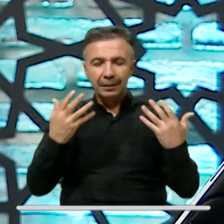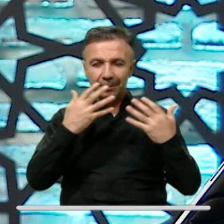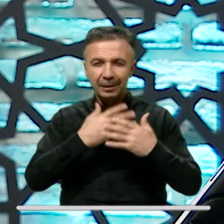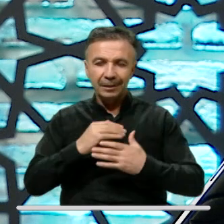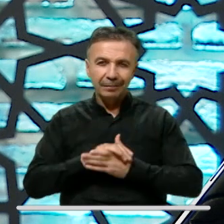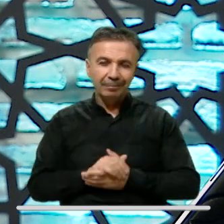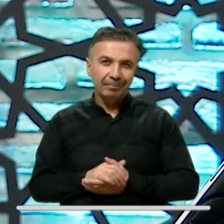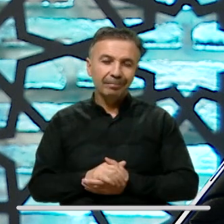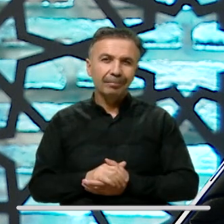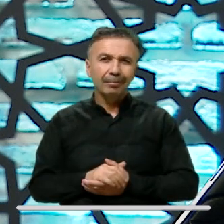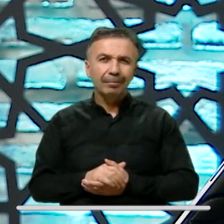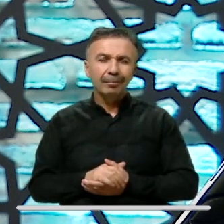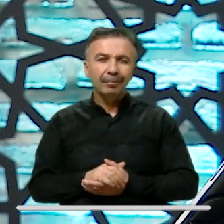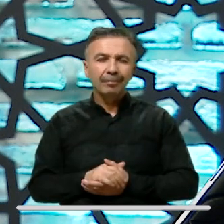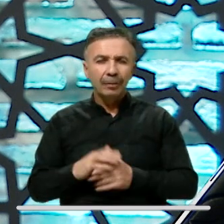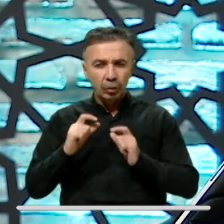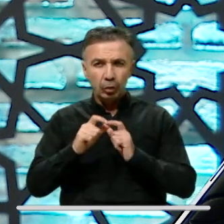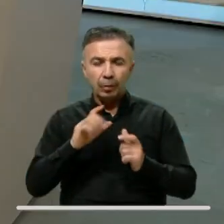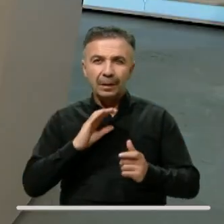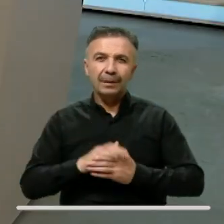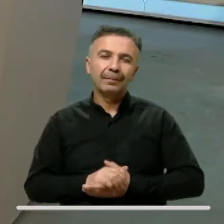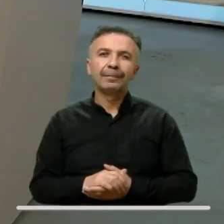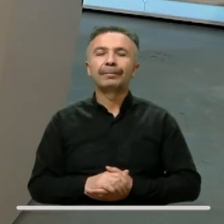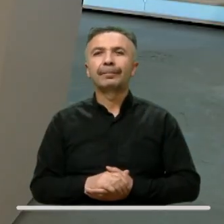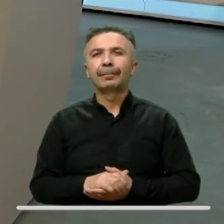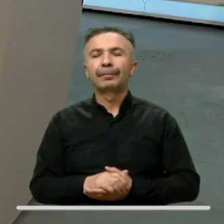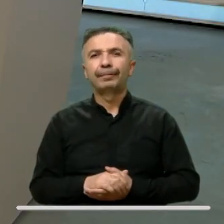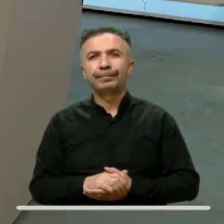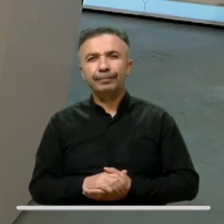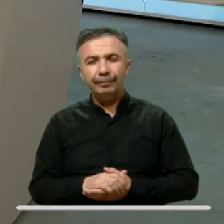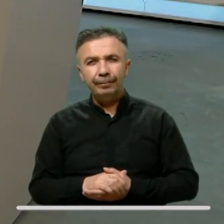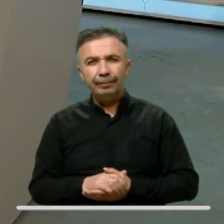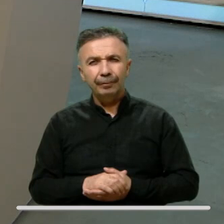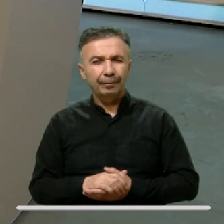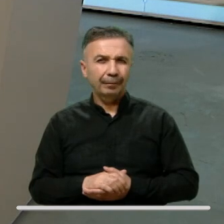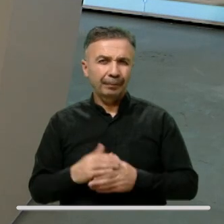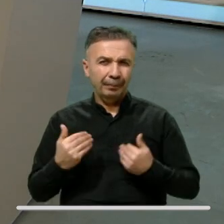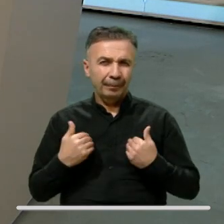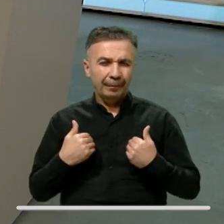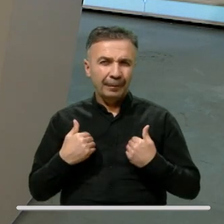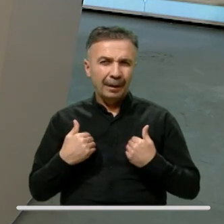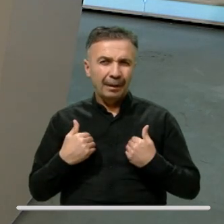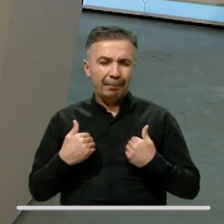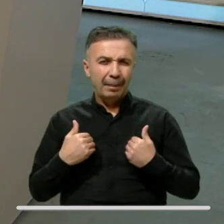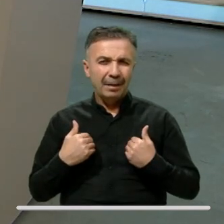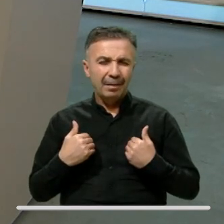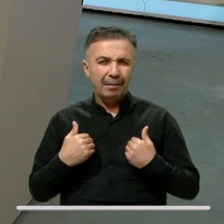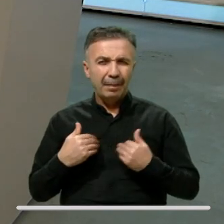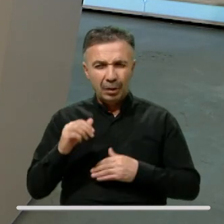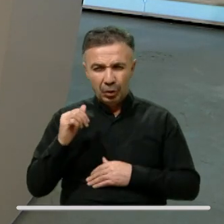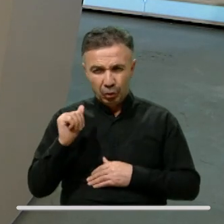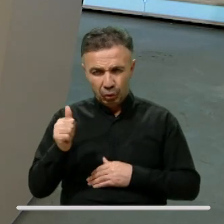akşamlar. Benim size bir sorum olacak hocama. Buyurun. Hocam ben yevmi ile çalışan bir